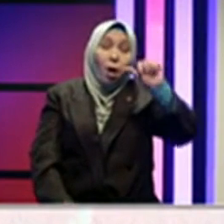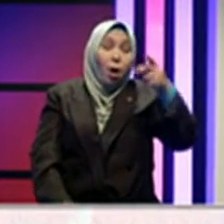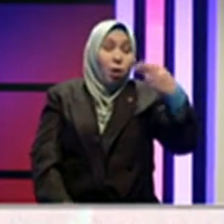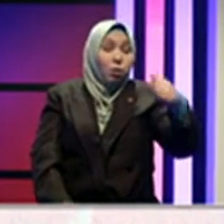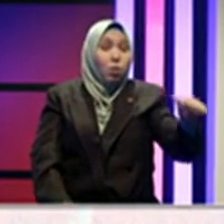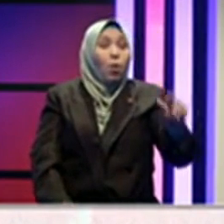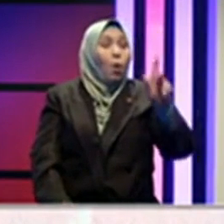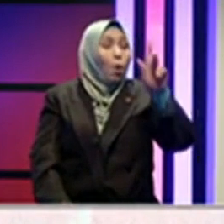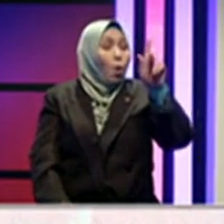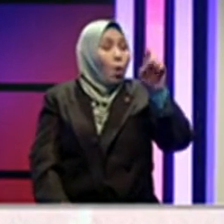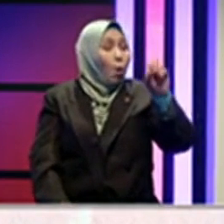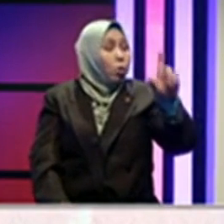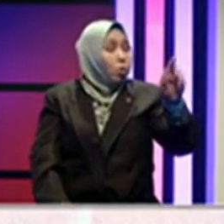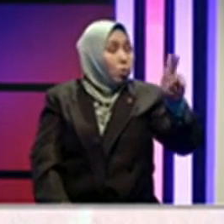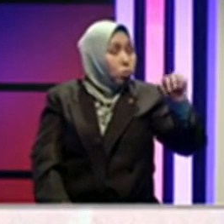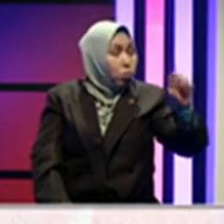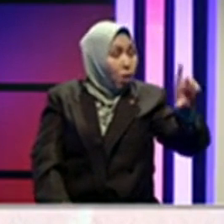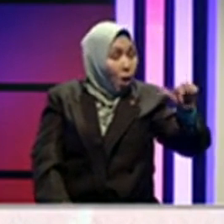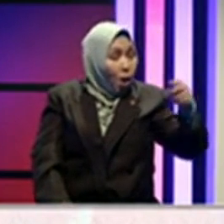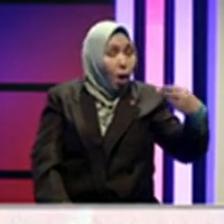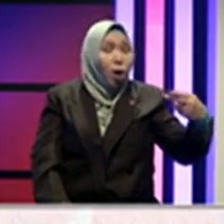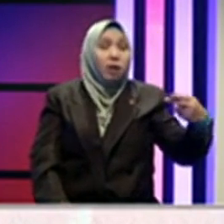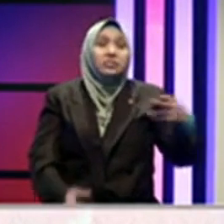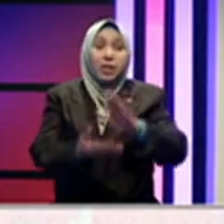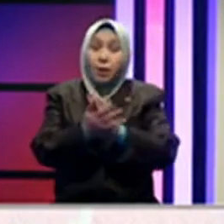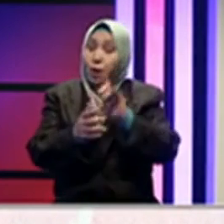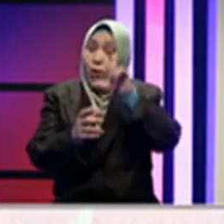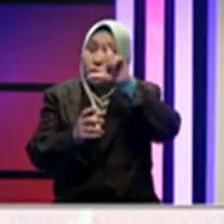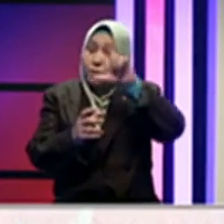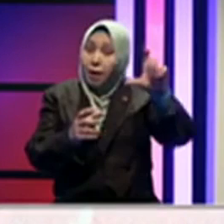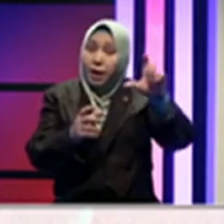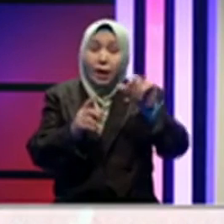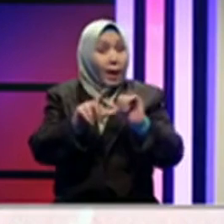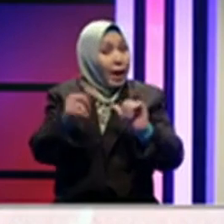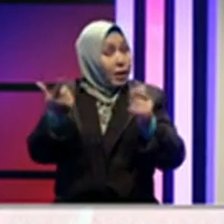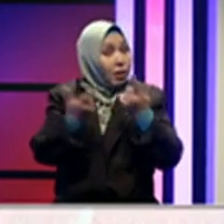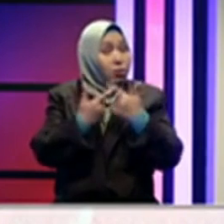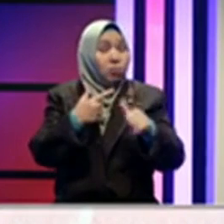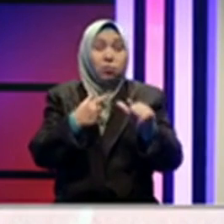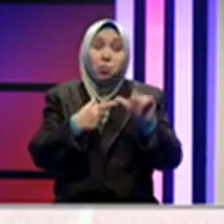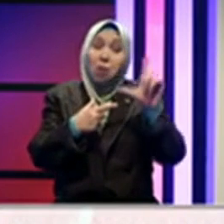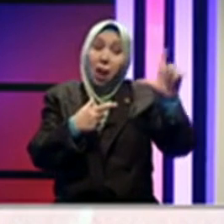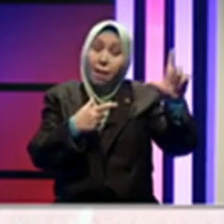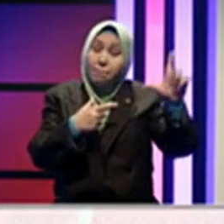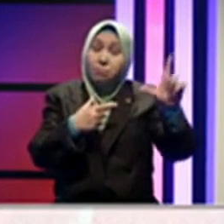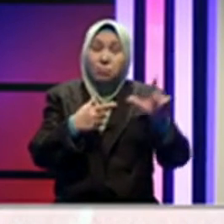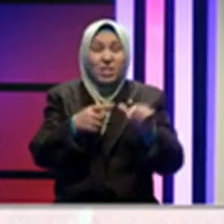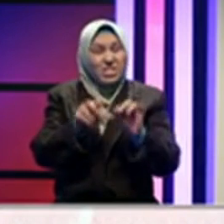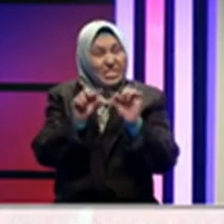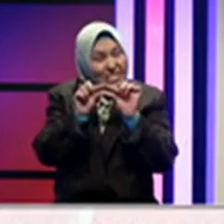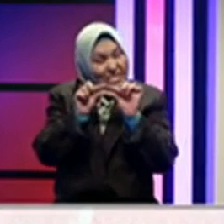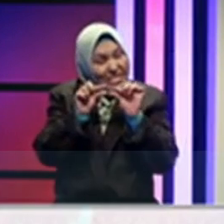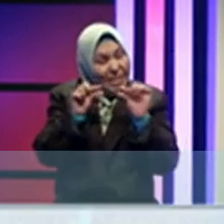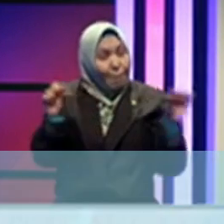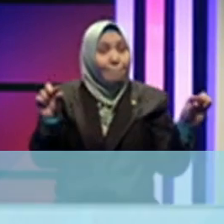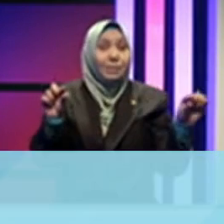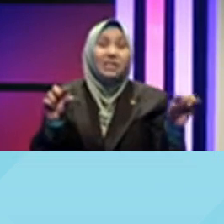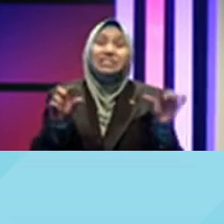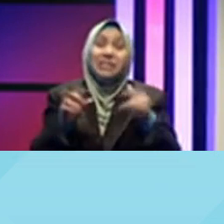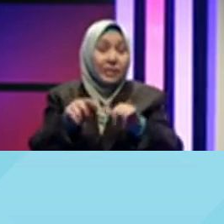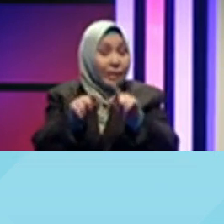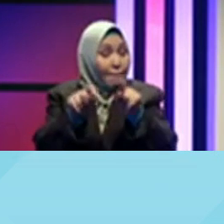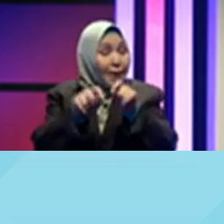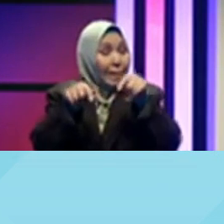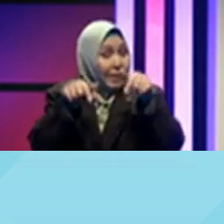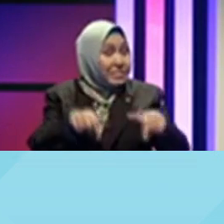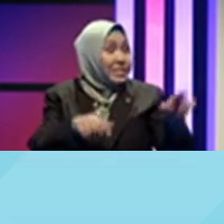kolum Moh diberi tebal adake adapun saya beritahu dibaca dengan nipis Adapun di tempat